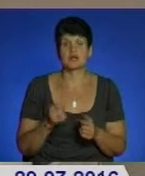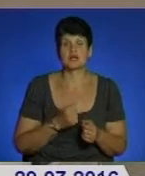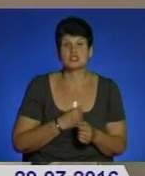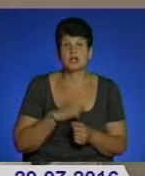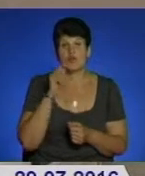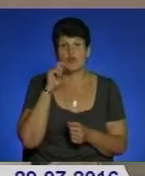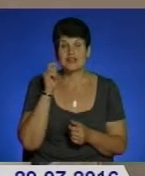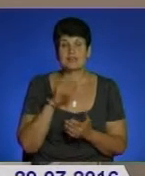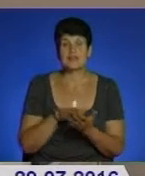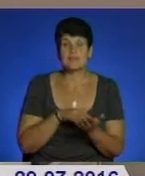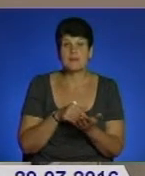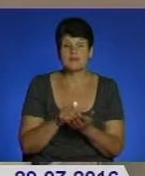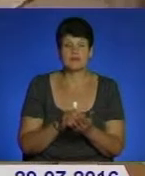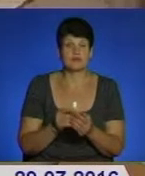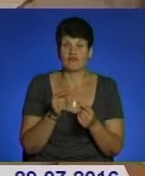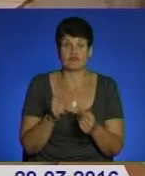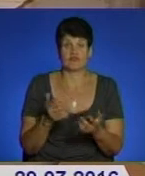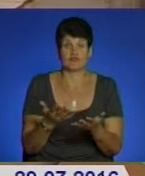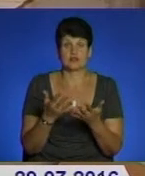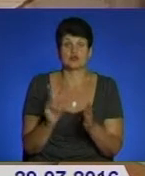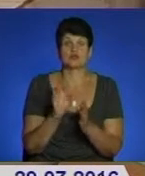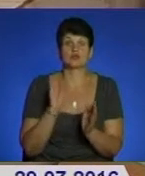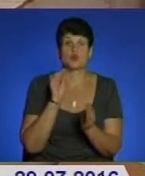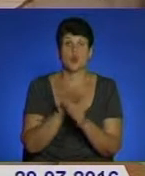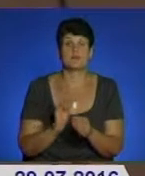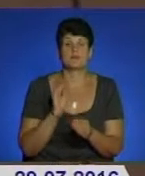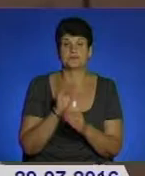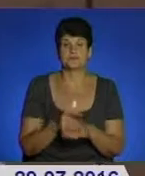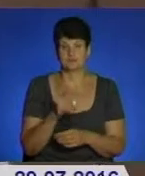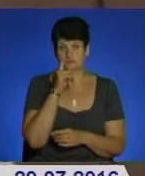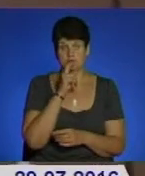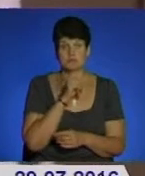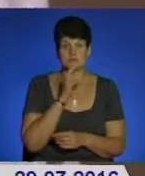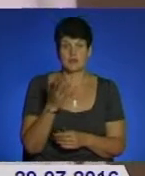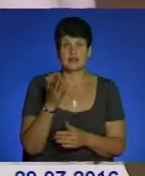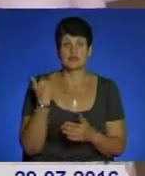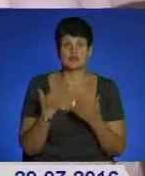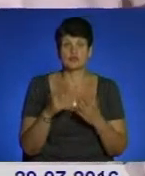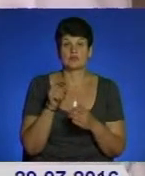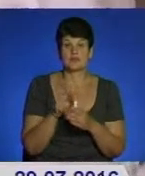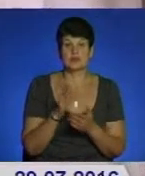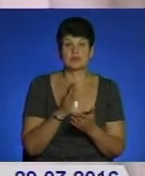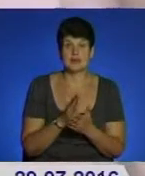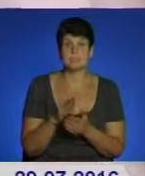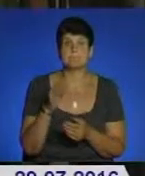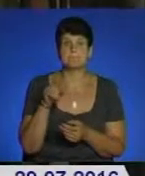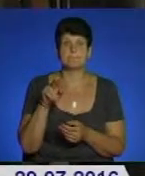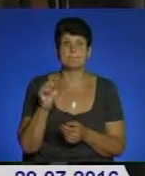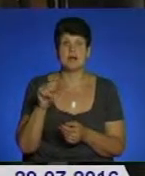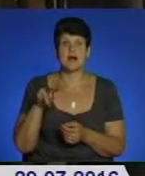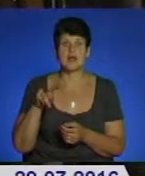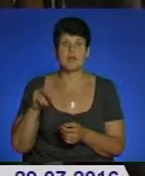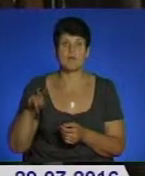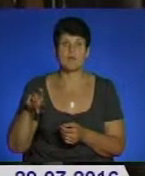маслі встановити, що додають виробники, часто просто неможливо. Якщо в продукті є пальмова олія, це ще півбіди. Але